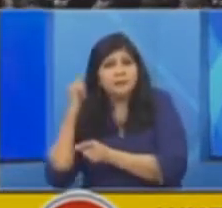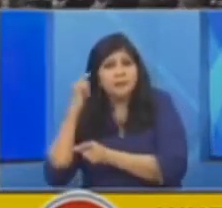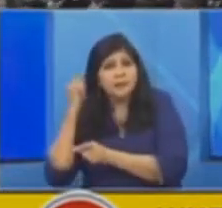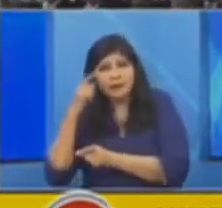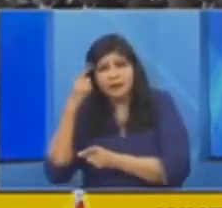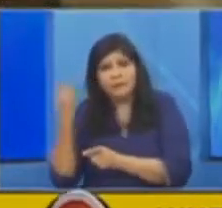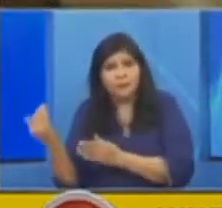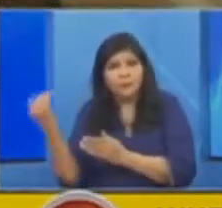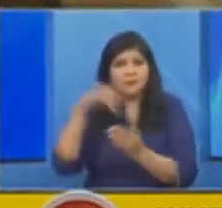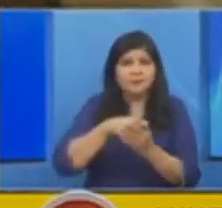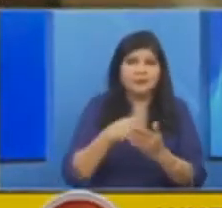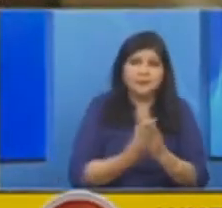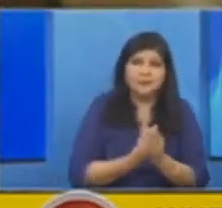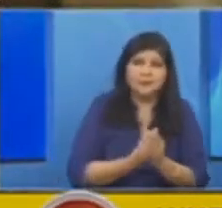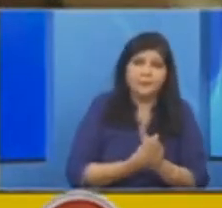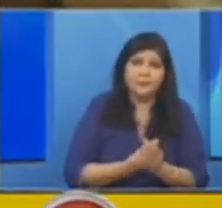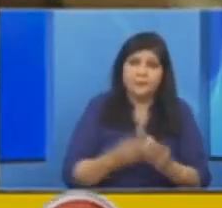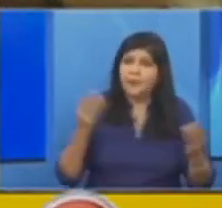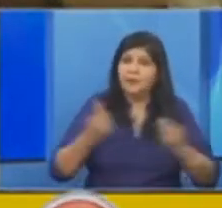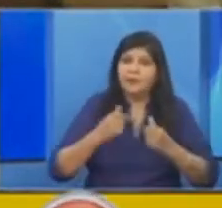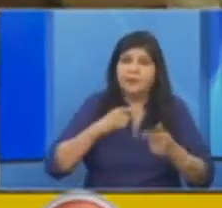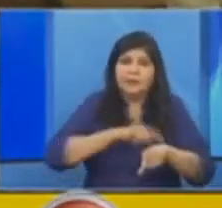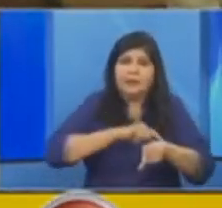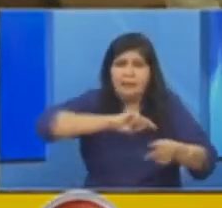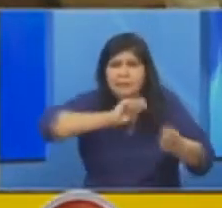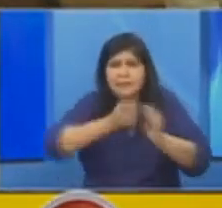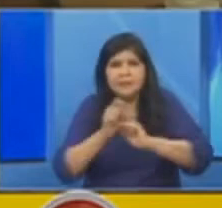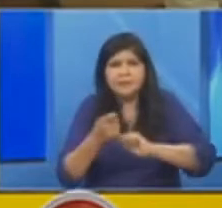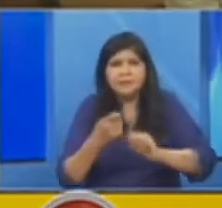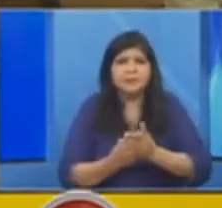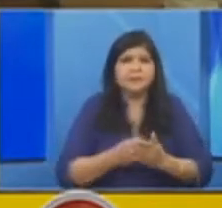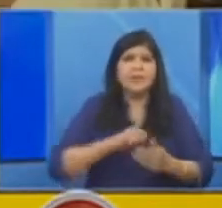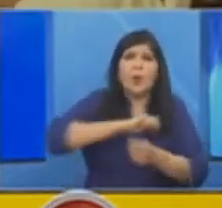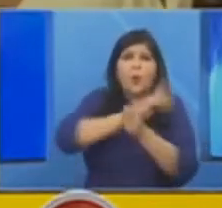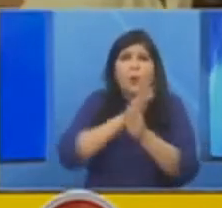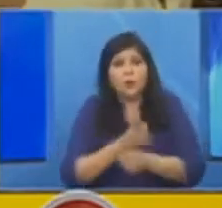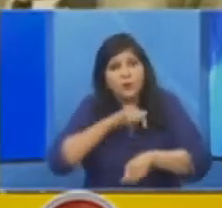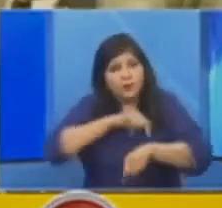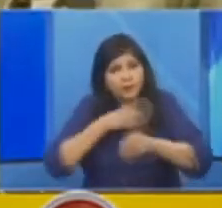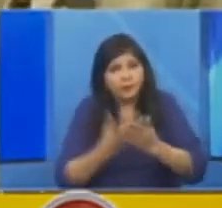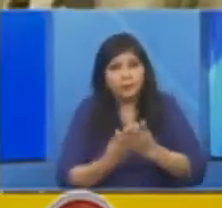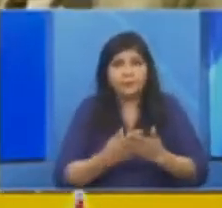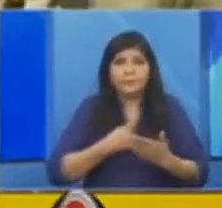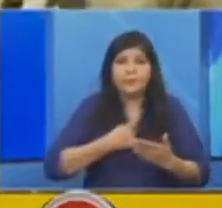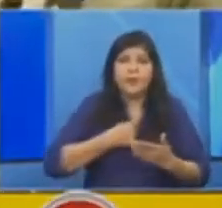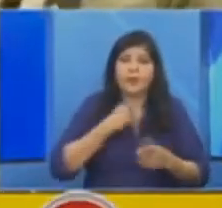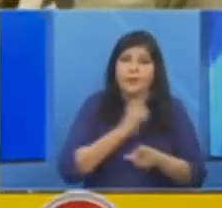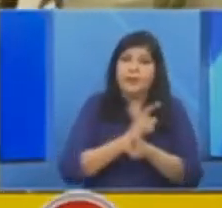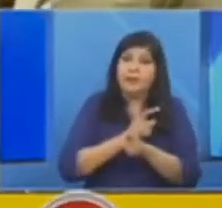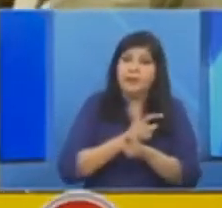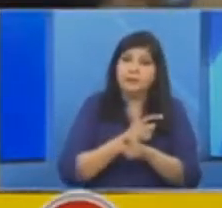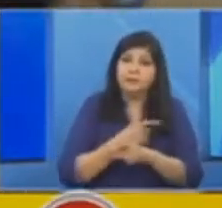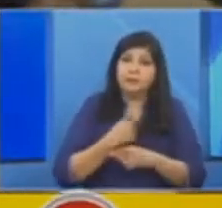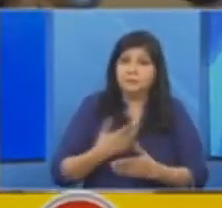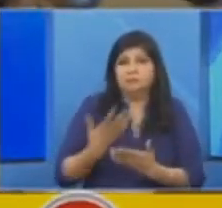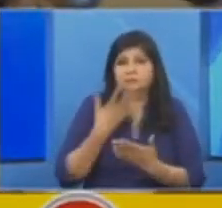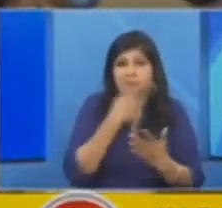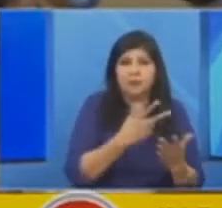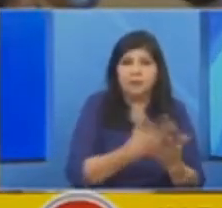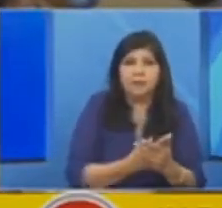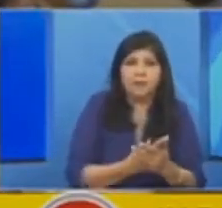अवश्याती है तेजी से बदलते हुए समय और कॉरोना के संकट काल में हमारे शिख्षकों के सामने भी